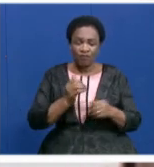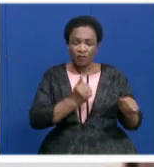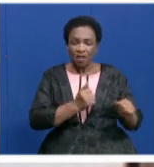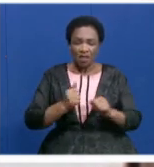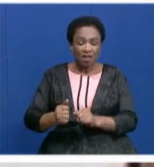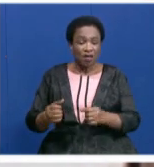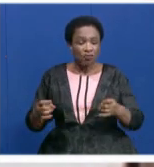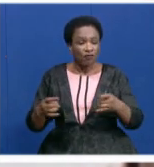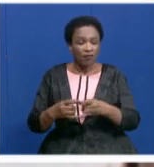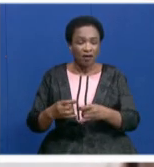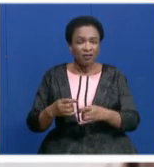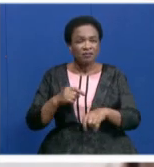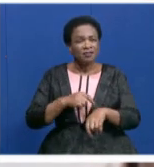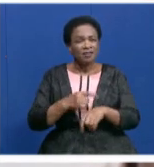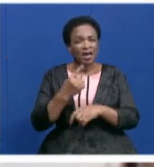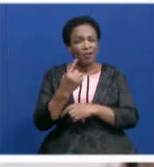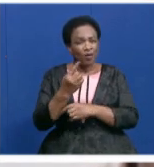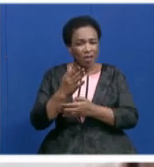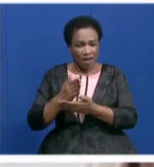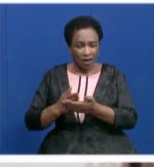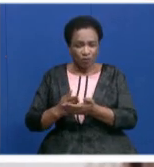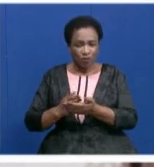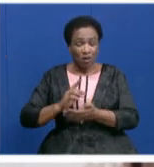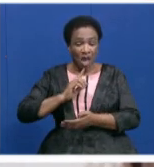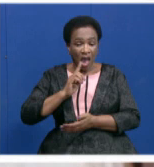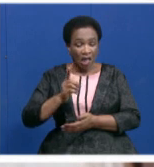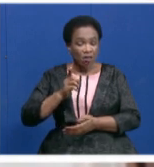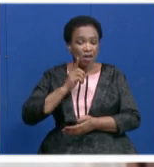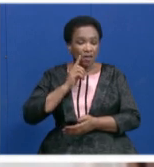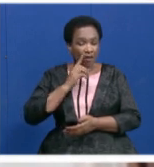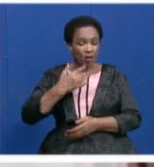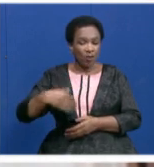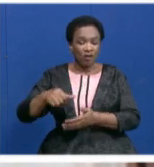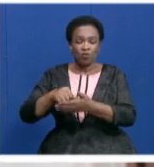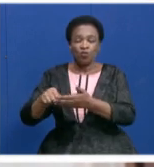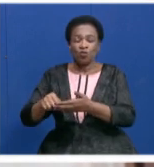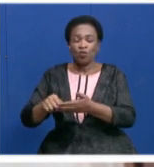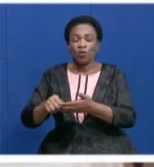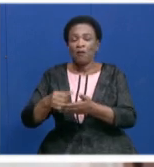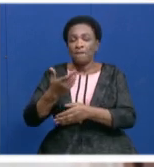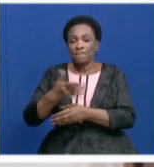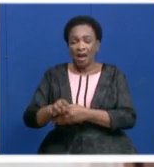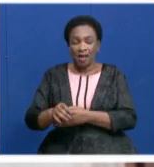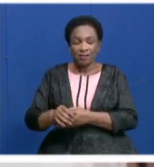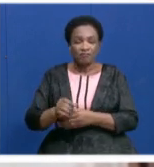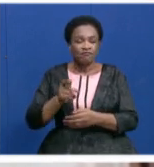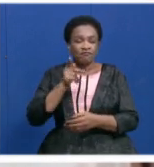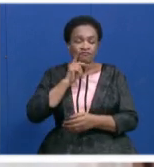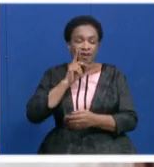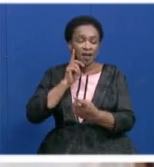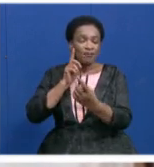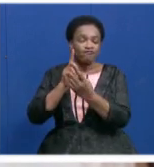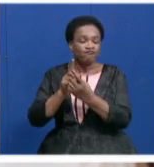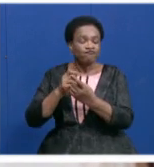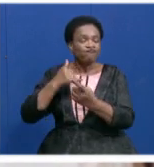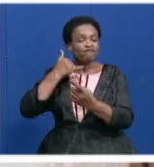ub ilu sa30 nili na mama kununu maji nut na mk akiwa anong na simu huku akif